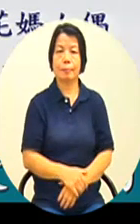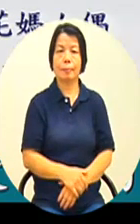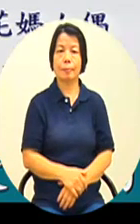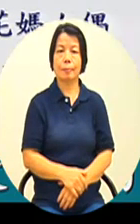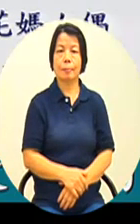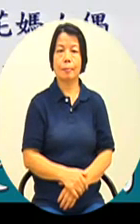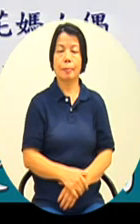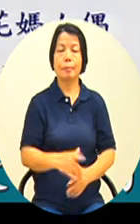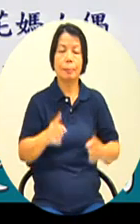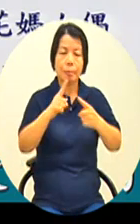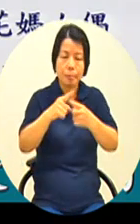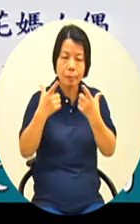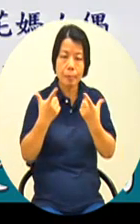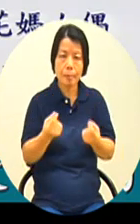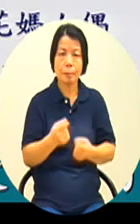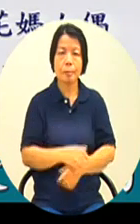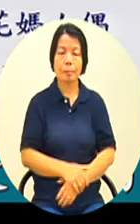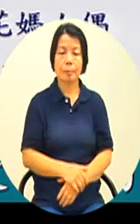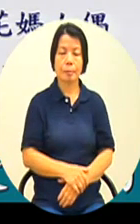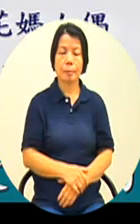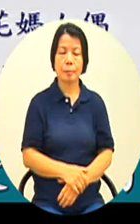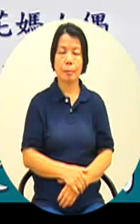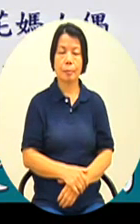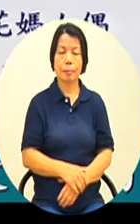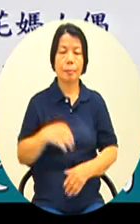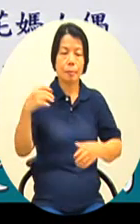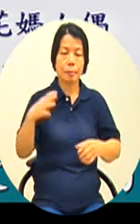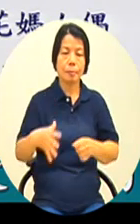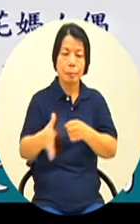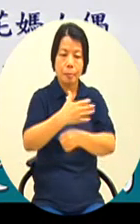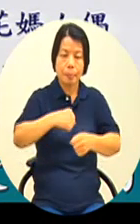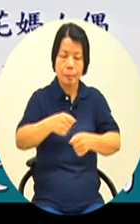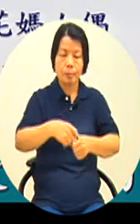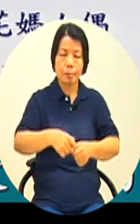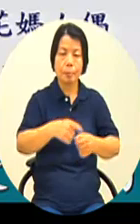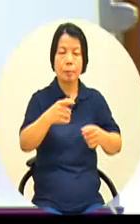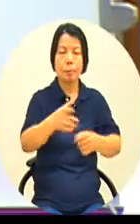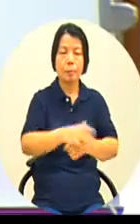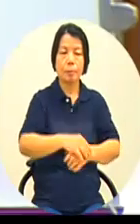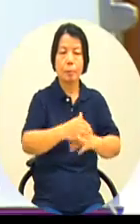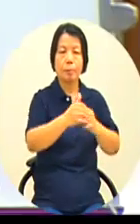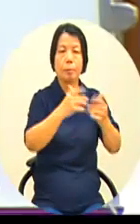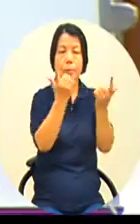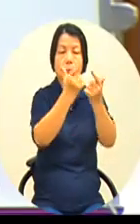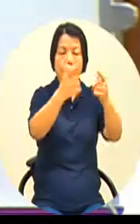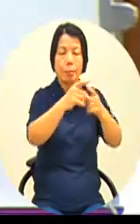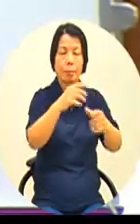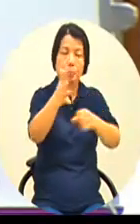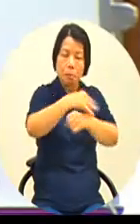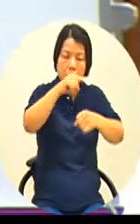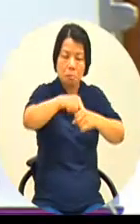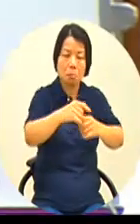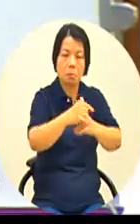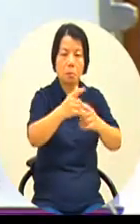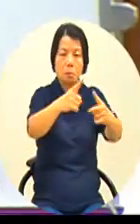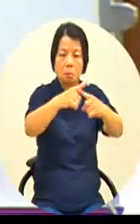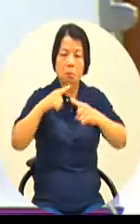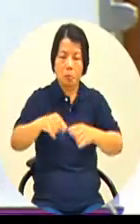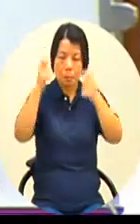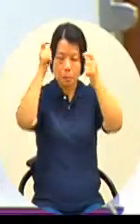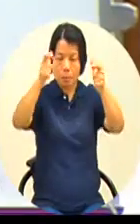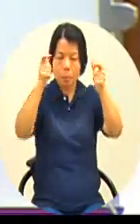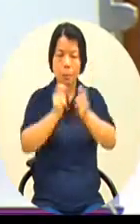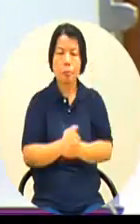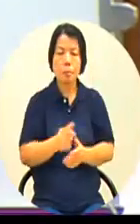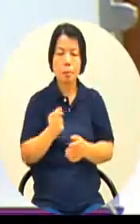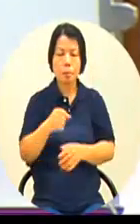嘛同款啊，那咱高台湾来咱高雄佚佗，看地路车、大饭店，那讲观